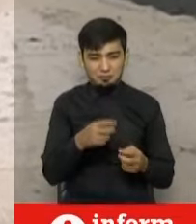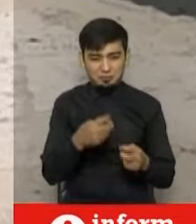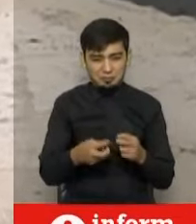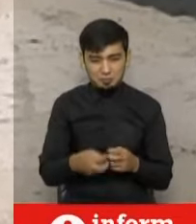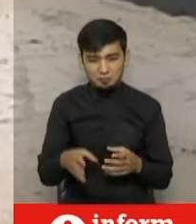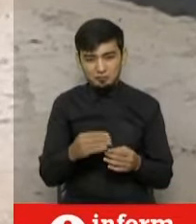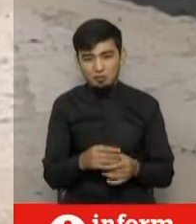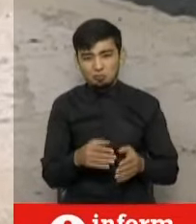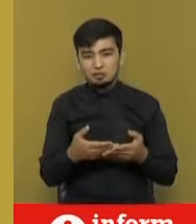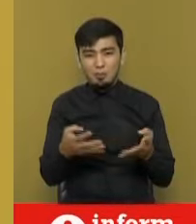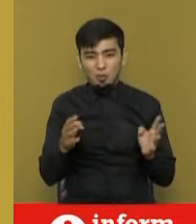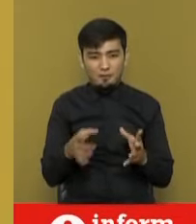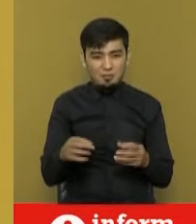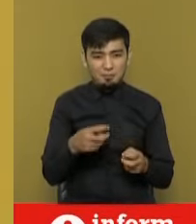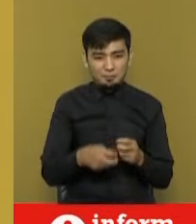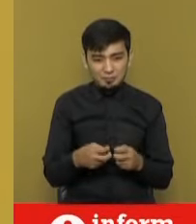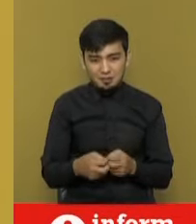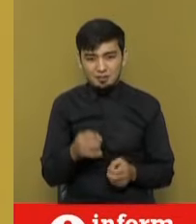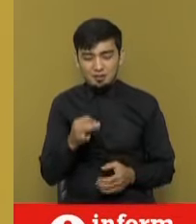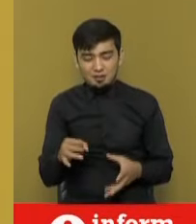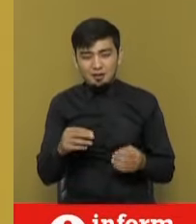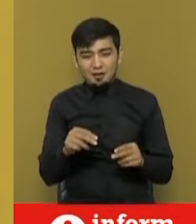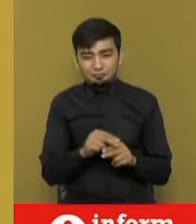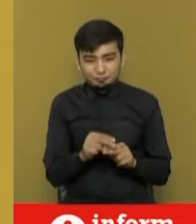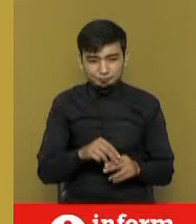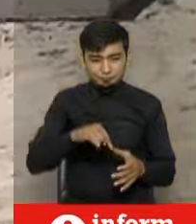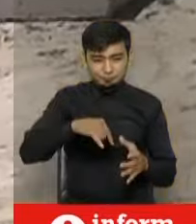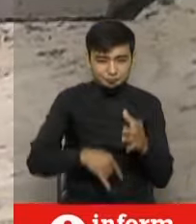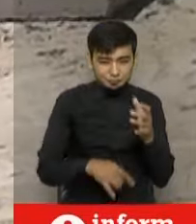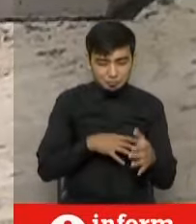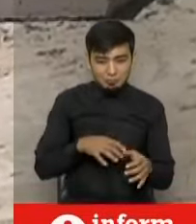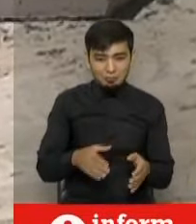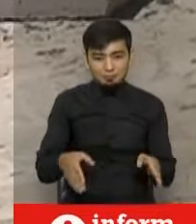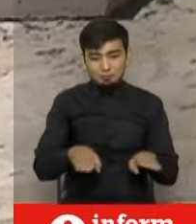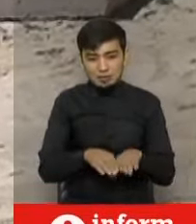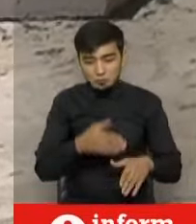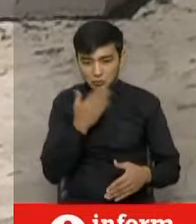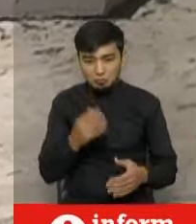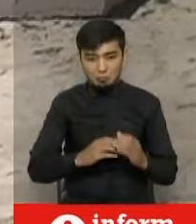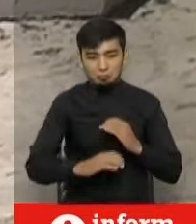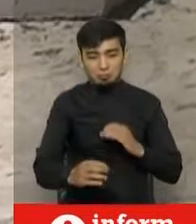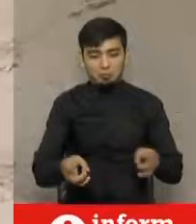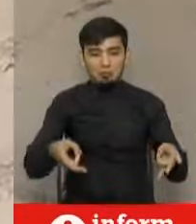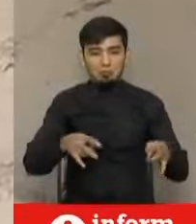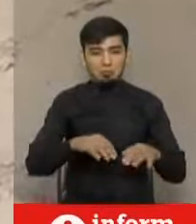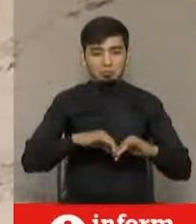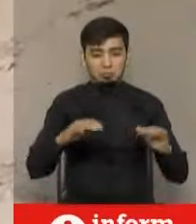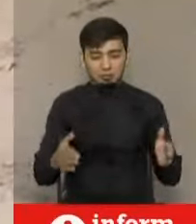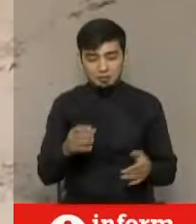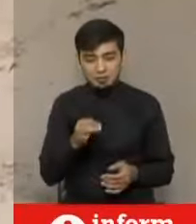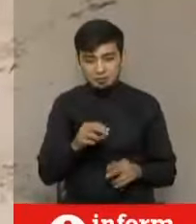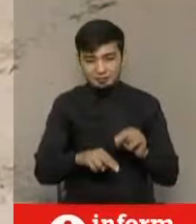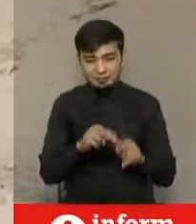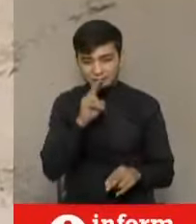тозып, қоршаулар қирап жатыр, ал құбыр жүргізілген терең траншея көмілмей ашық қалған. Өйткені 2 жыл бұрын басталған құрылыс көп